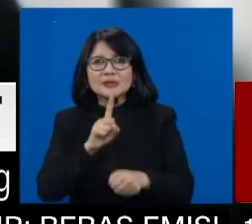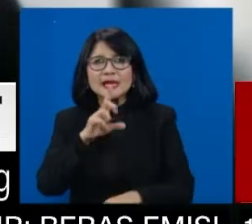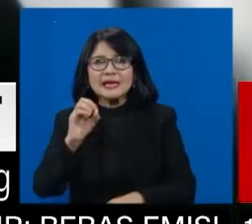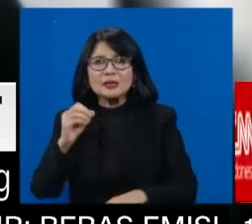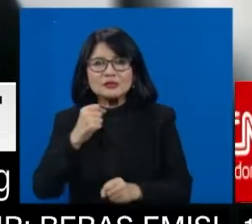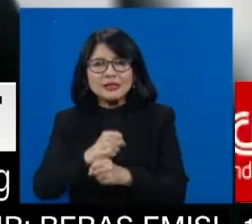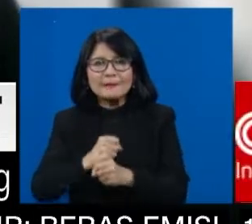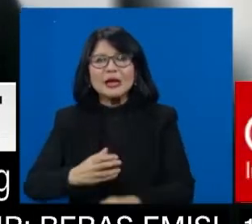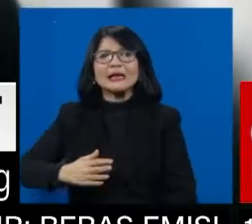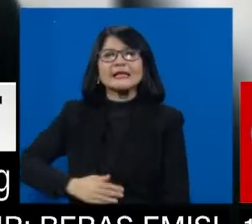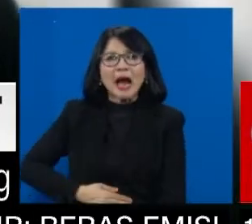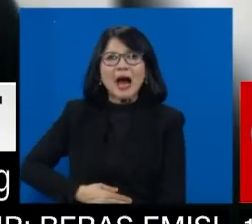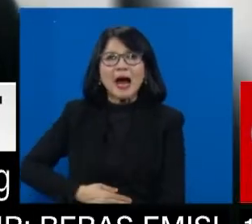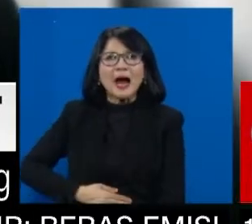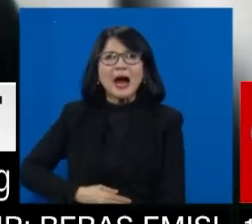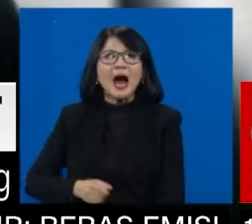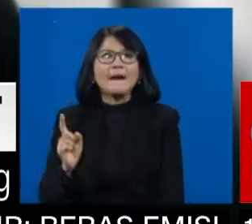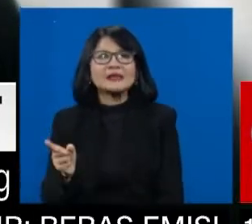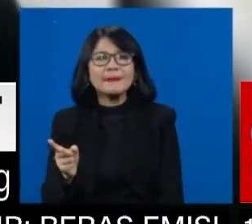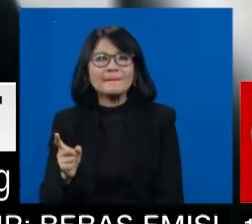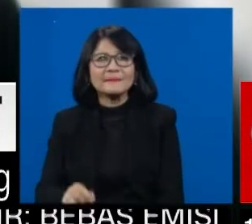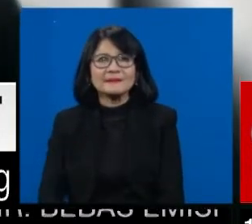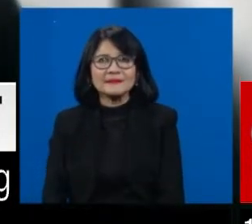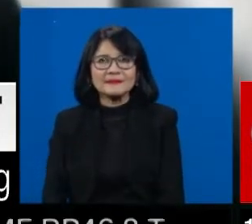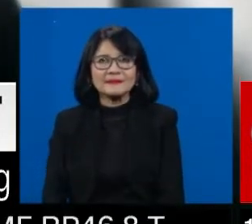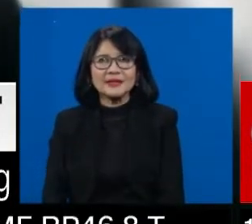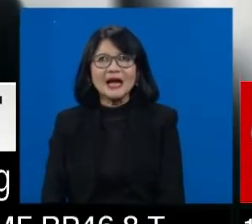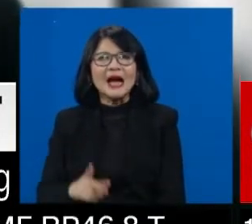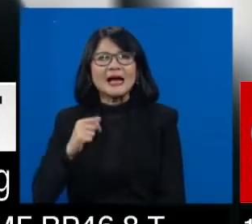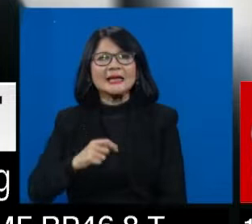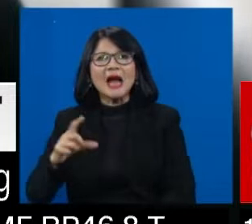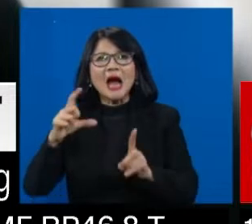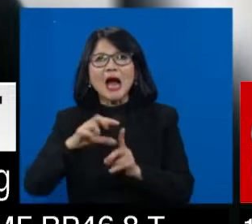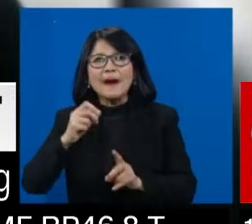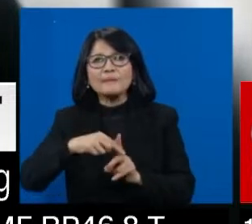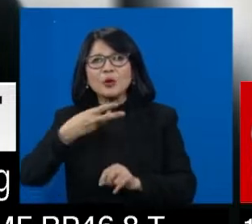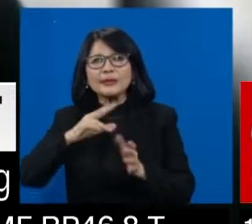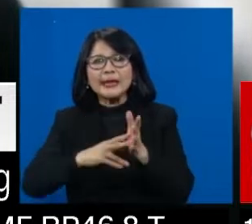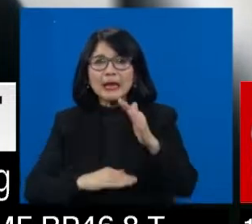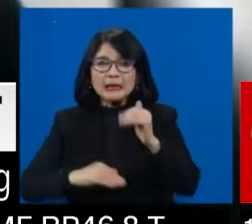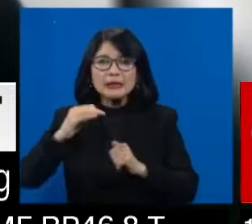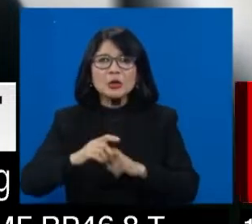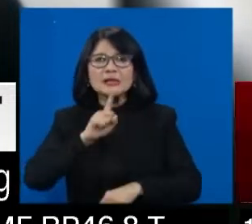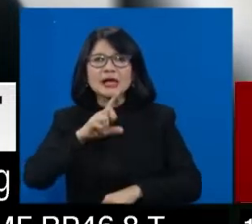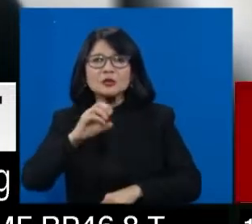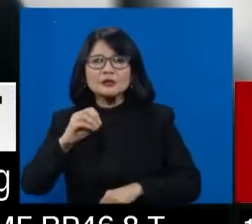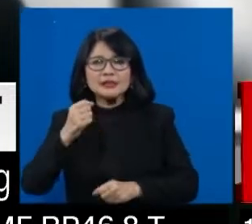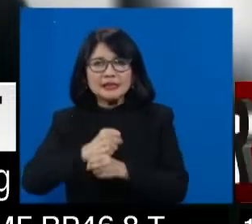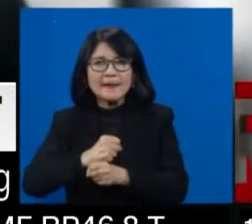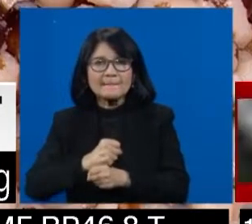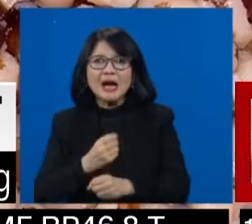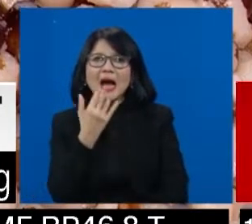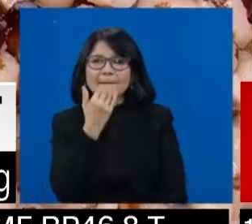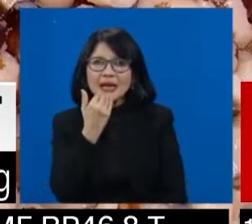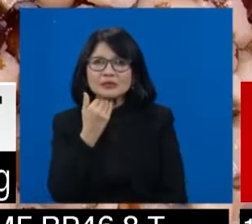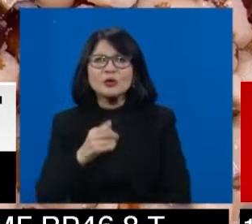lebih mengenyangkan dibandingkan beras. Kenapa? Karena yang menonjol adalah proteinnya juga lebih tinggi. Dalam 100 gram beras itu proteinnya sekitar 8